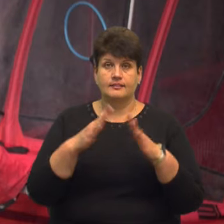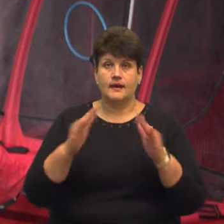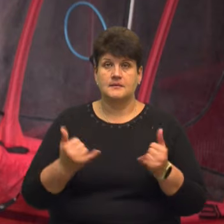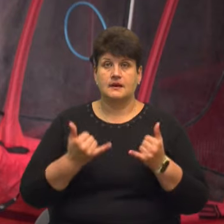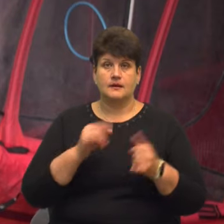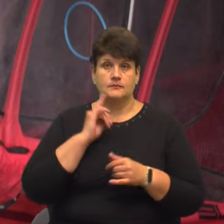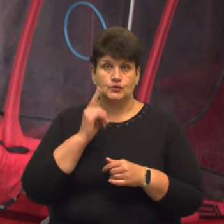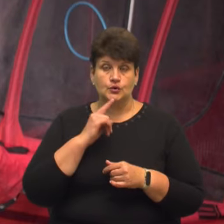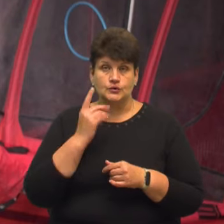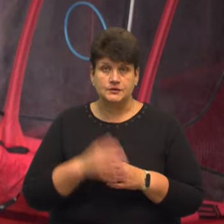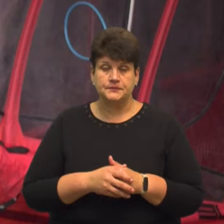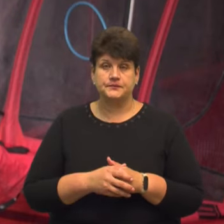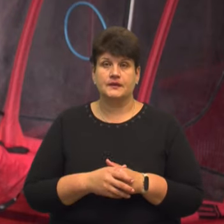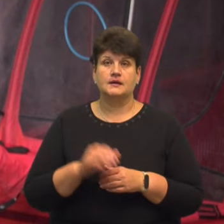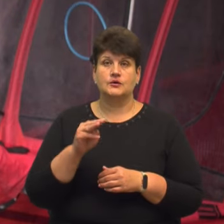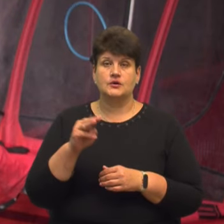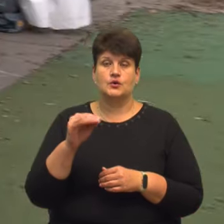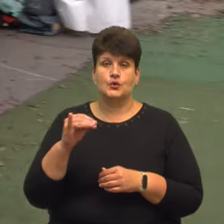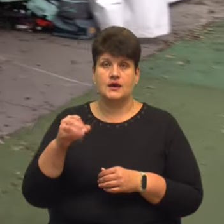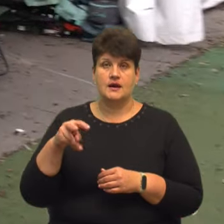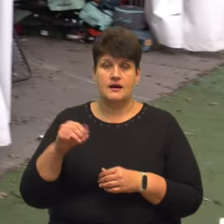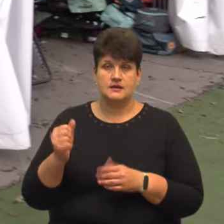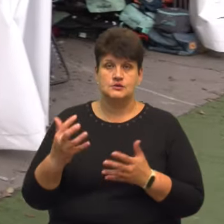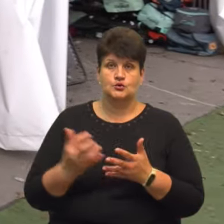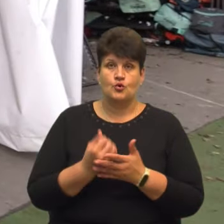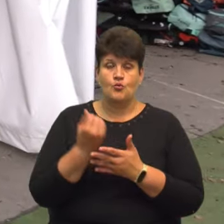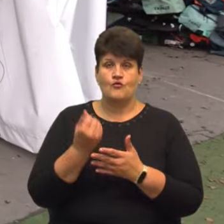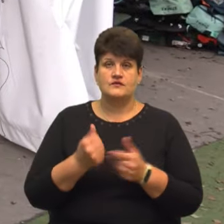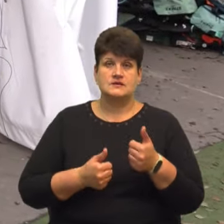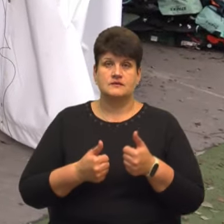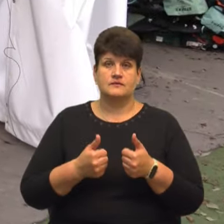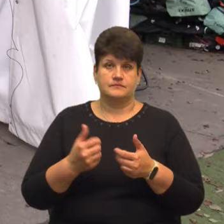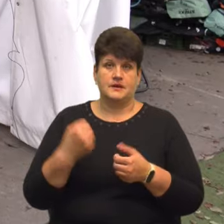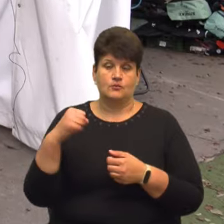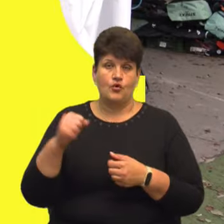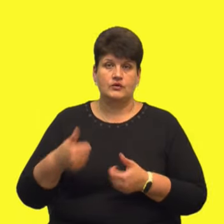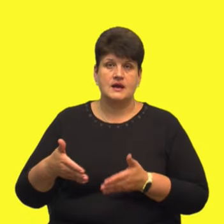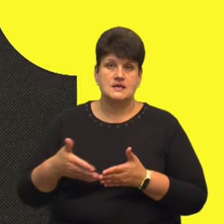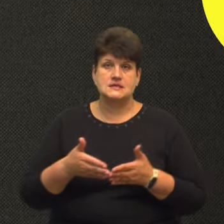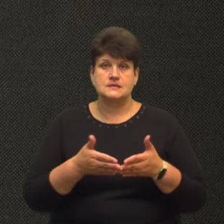Тімур данієлян здобув перемогу на дорослих змаганнях з вінсерфінгу в Києві як йому це